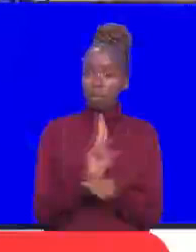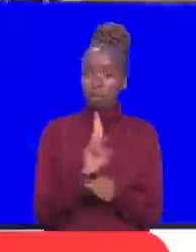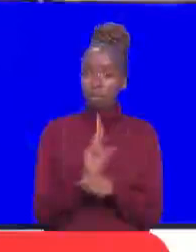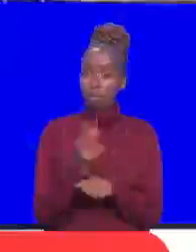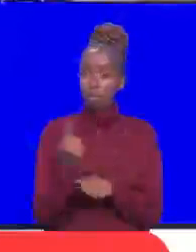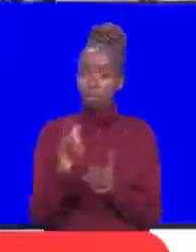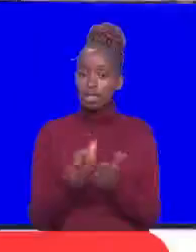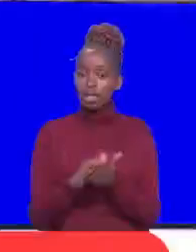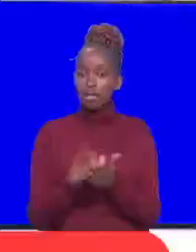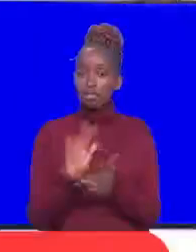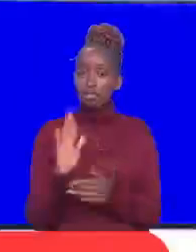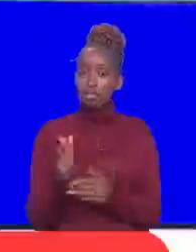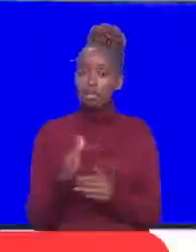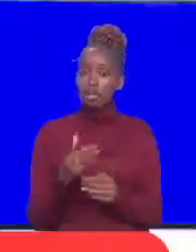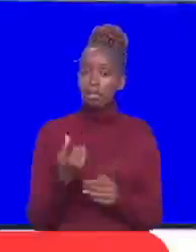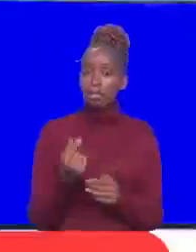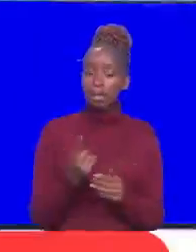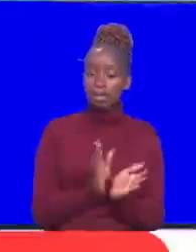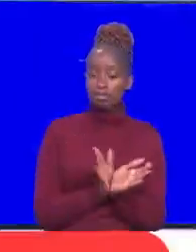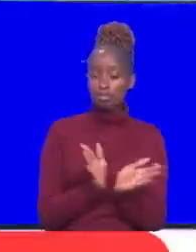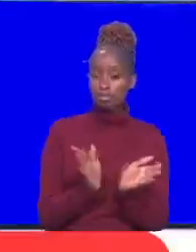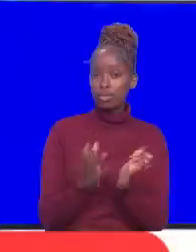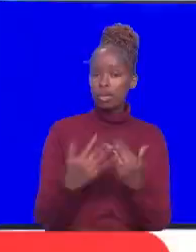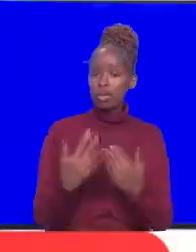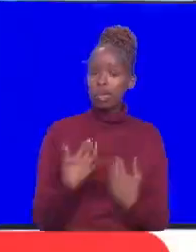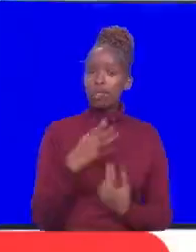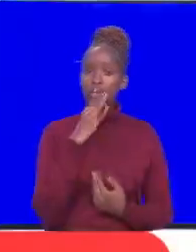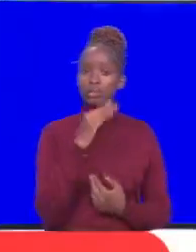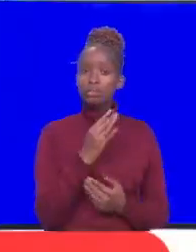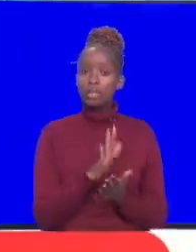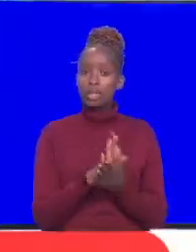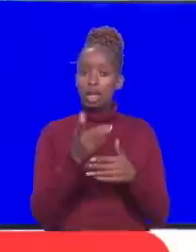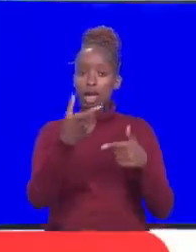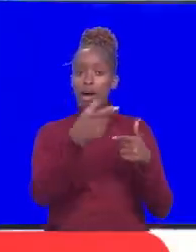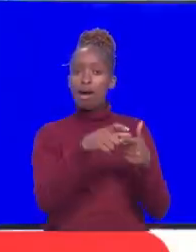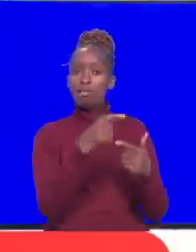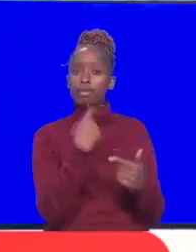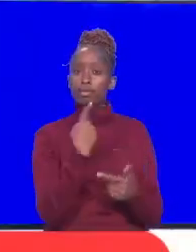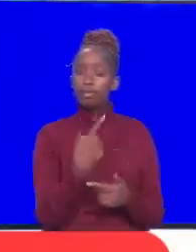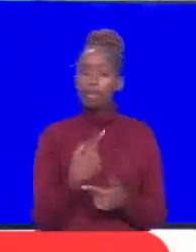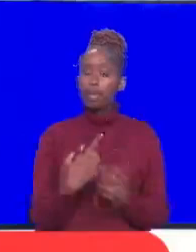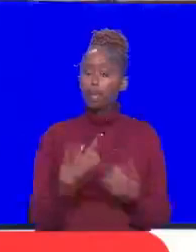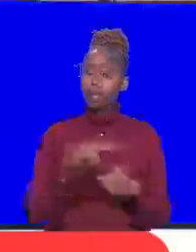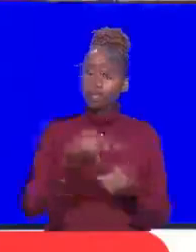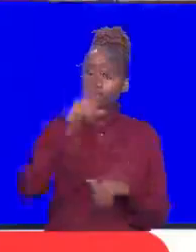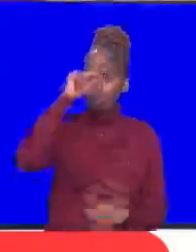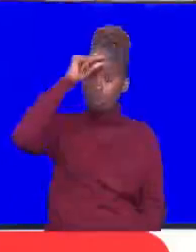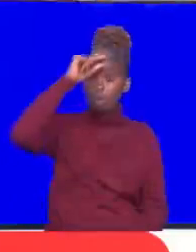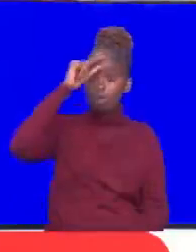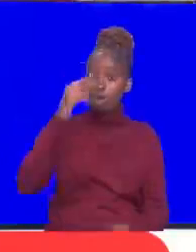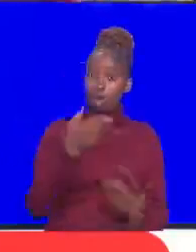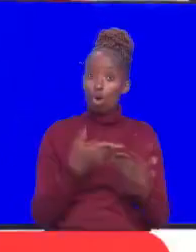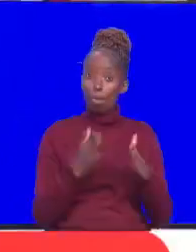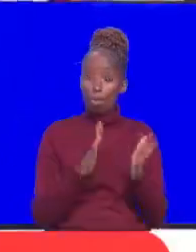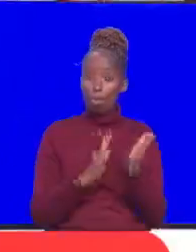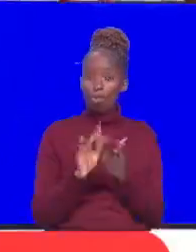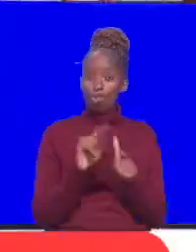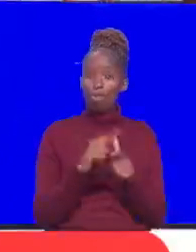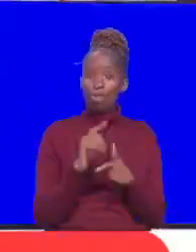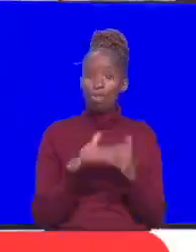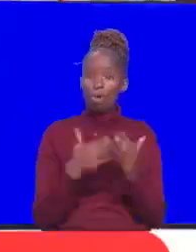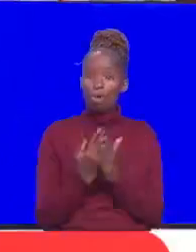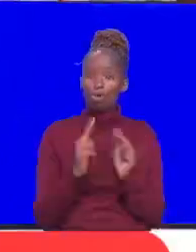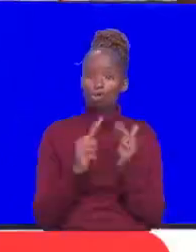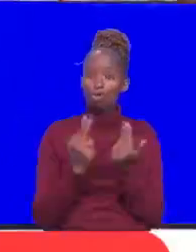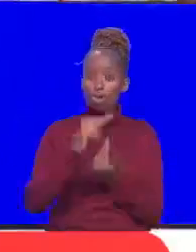fedha za umma. Aliongeza kuwa serikali ya kitaifa ilizindua mpango wake na kwa hivyo mashirika yote ya